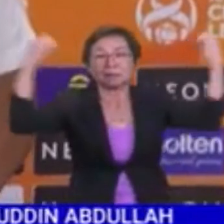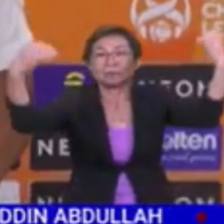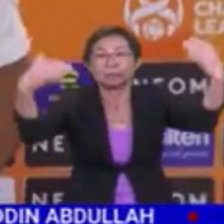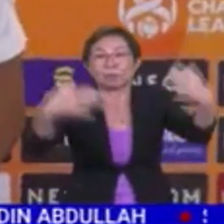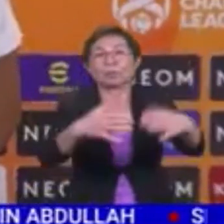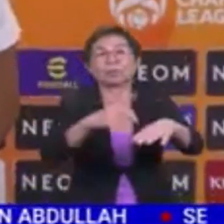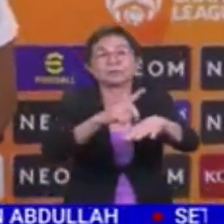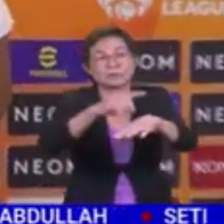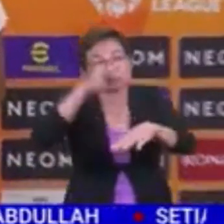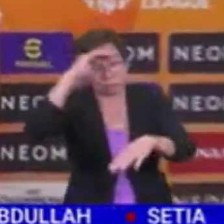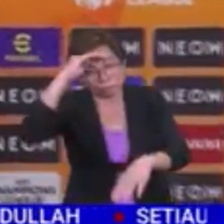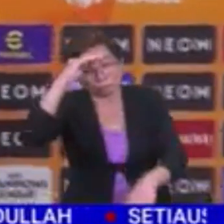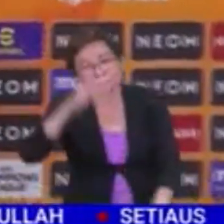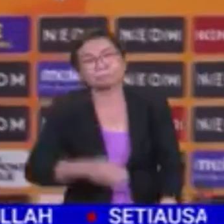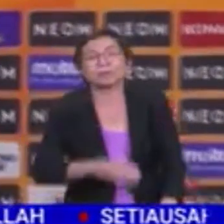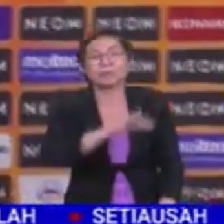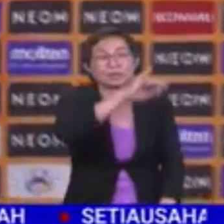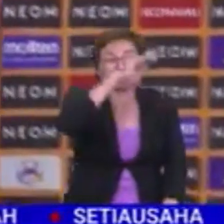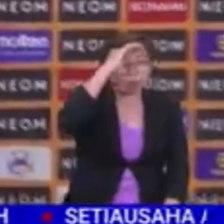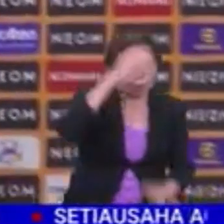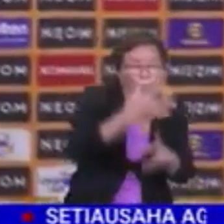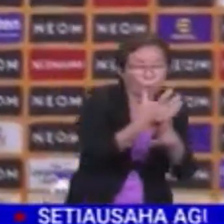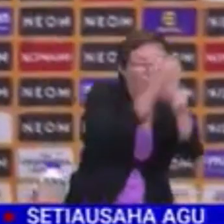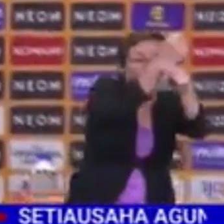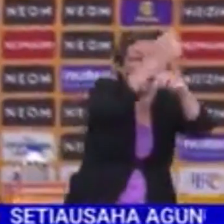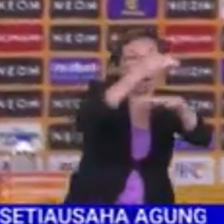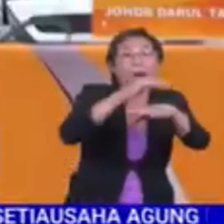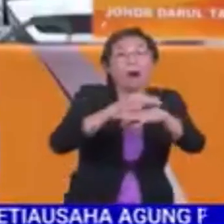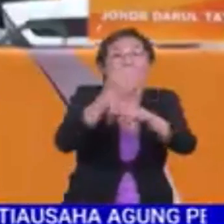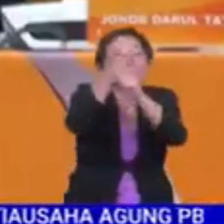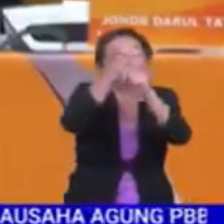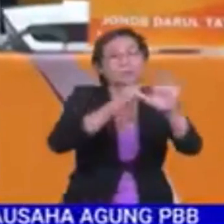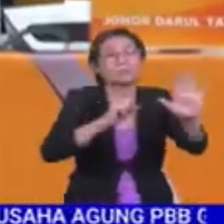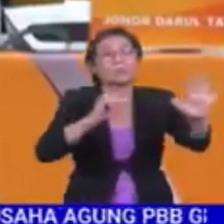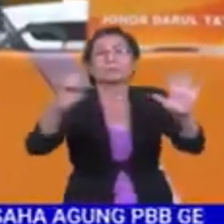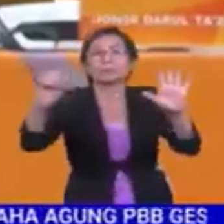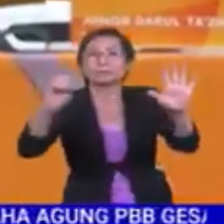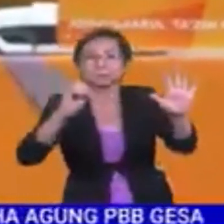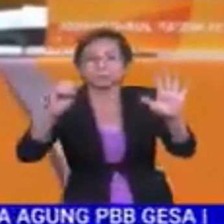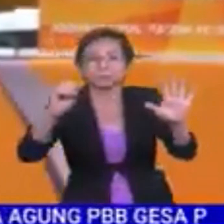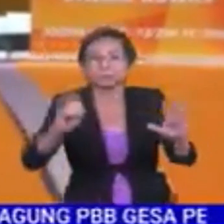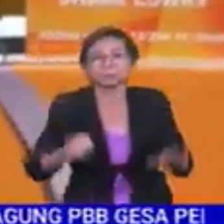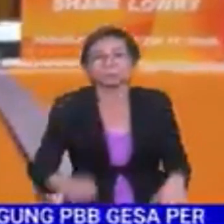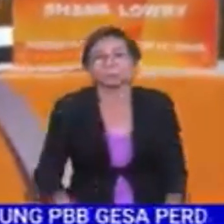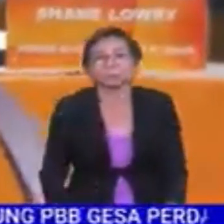Yunus Larkin. Sebelum ini JDT menang ke atas Guangzhou FC 5-0.